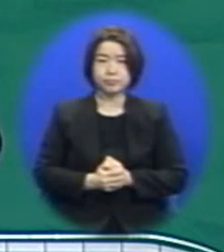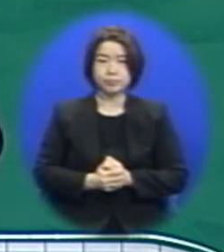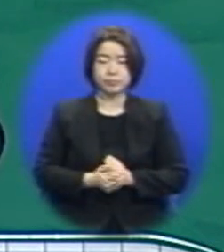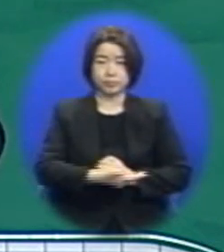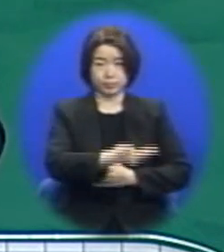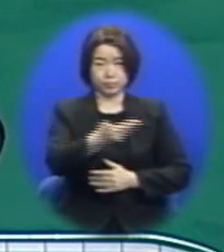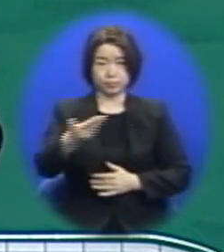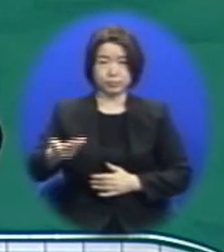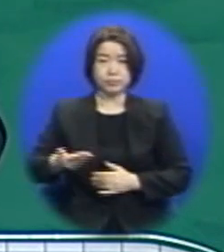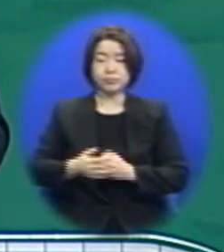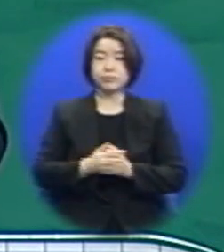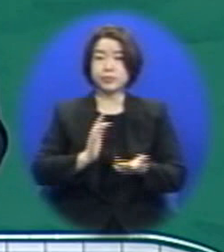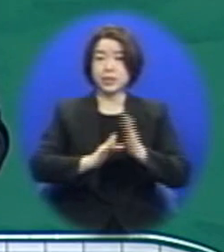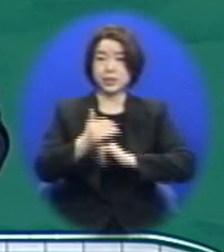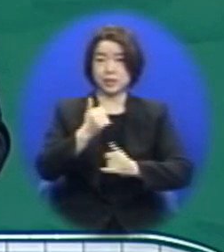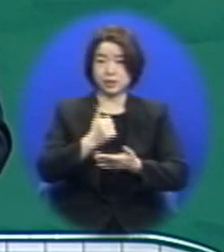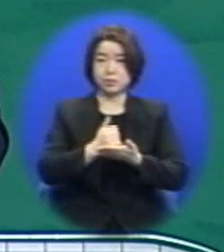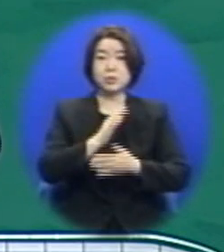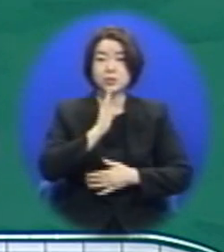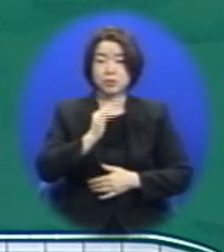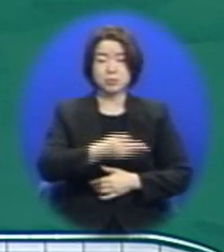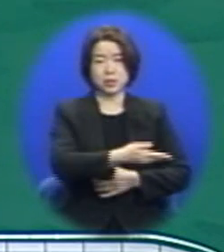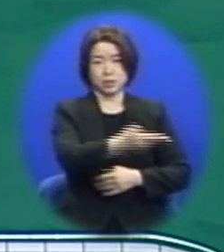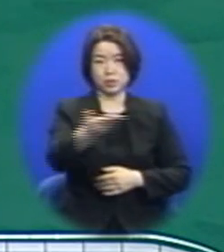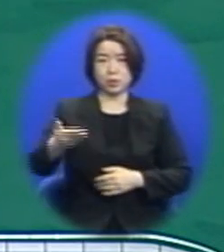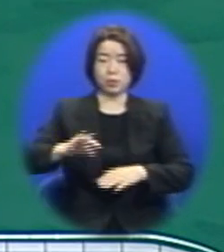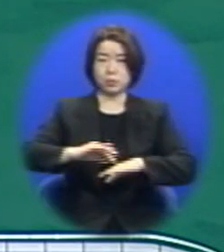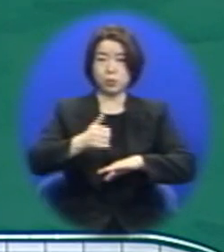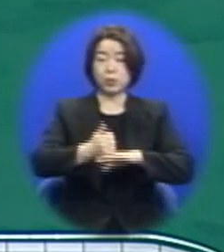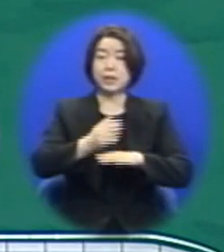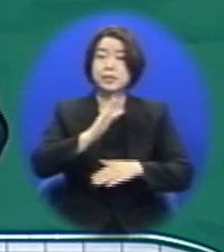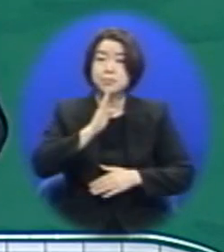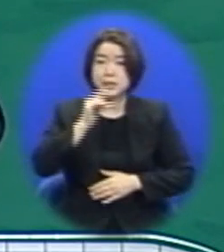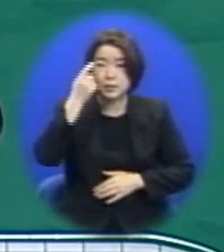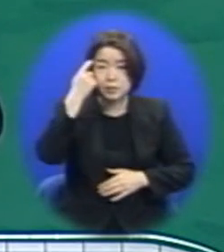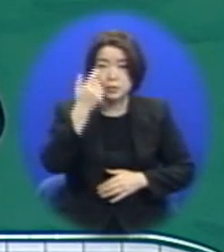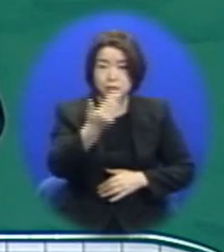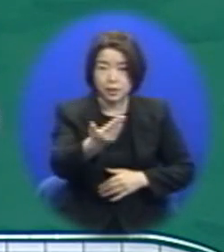여러분, 예수님은 정말 여러분의 왕이십니까?